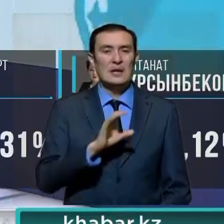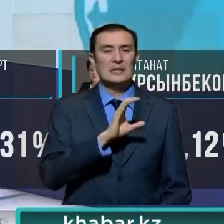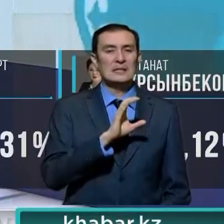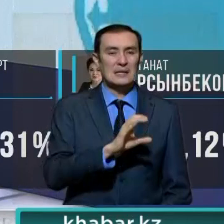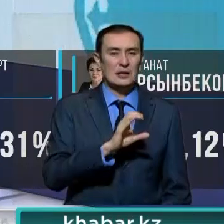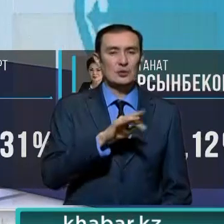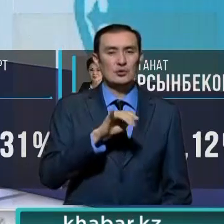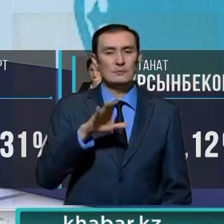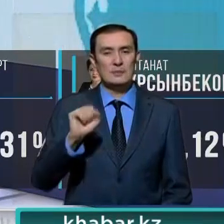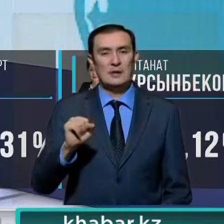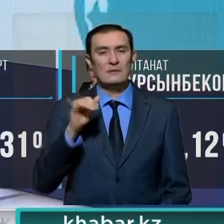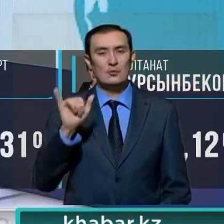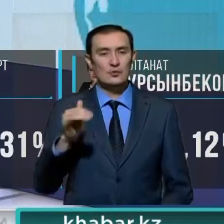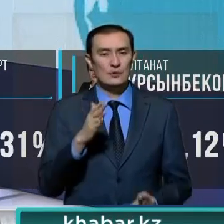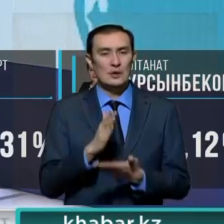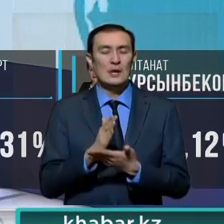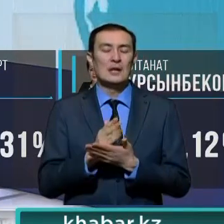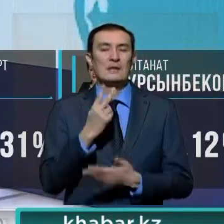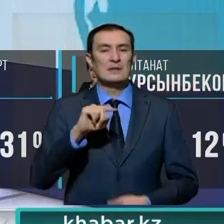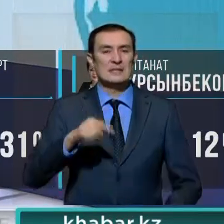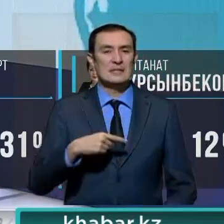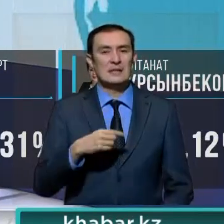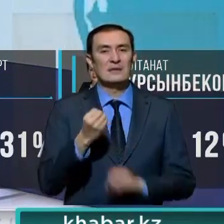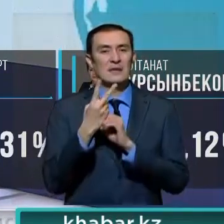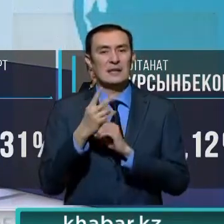2,22%, ну и далее идет Салтанат Урсенбекова, у нее